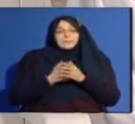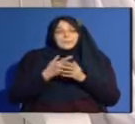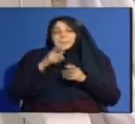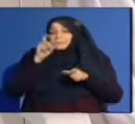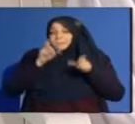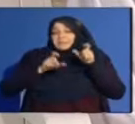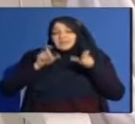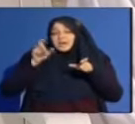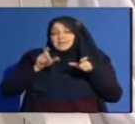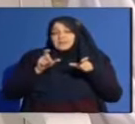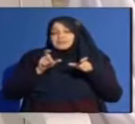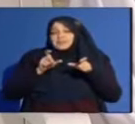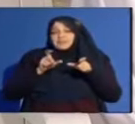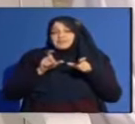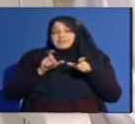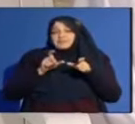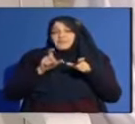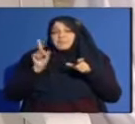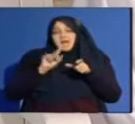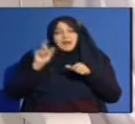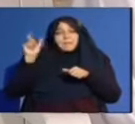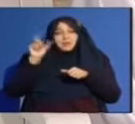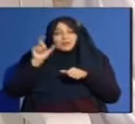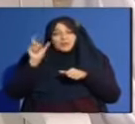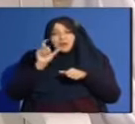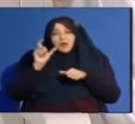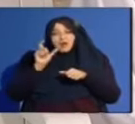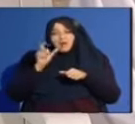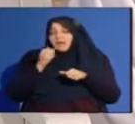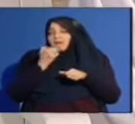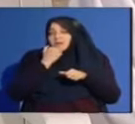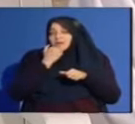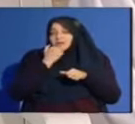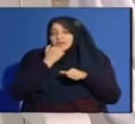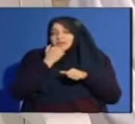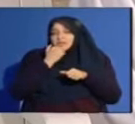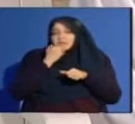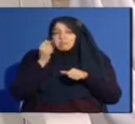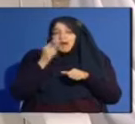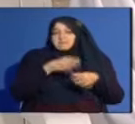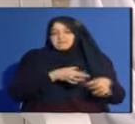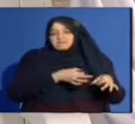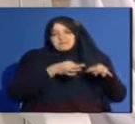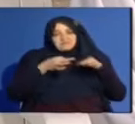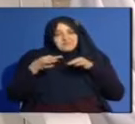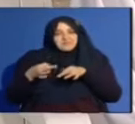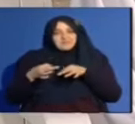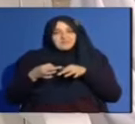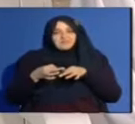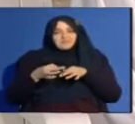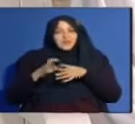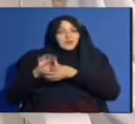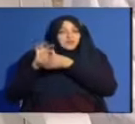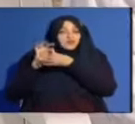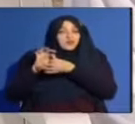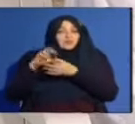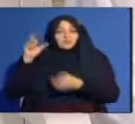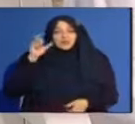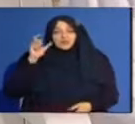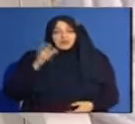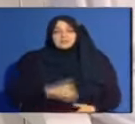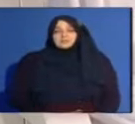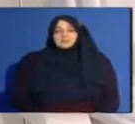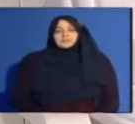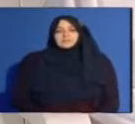هؤلاء من تشكيلة الورثة بسبب عدم التزامهم بدين أبائهم.